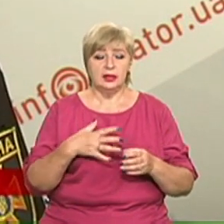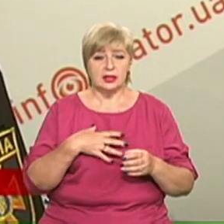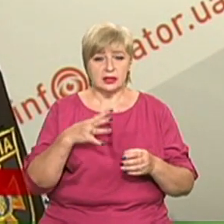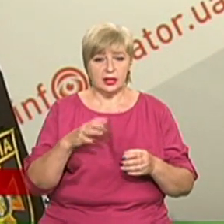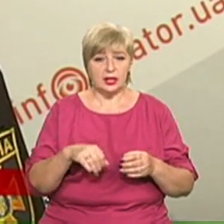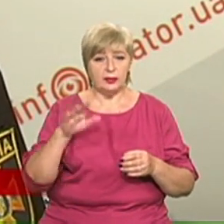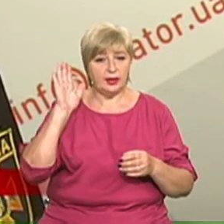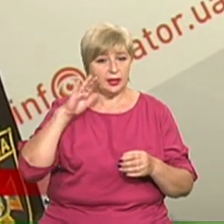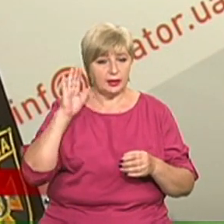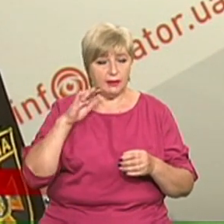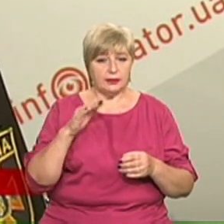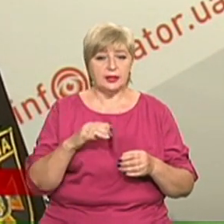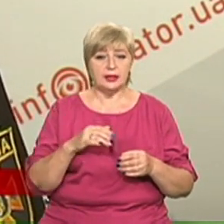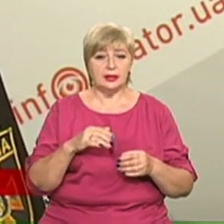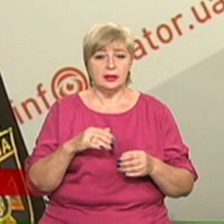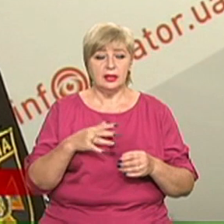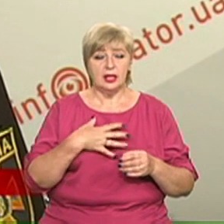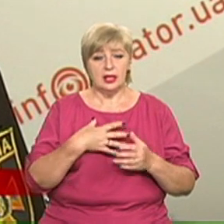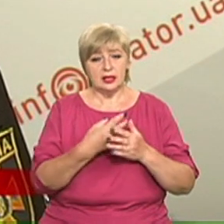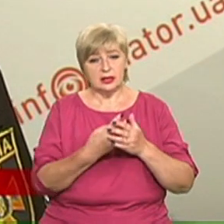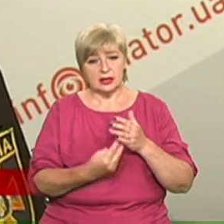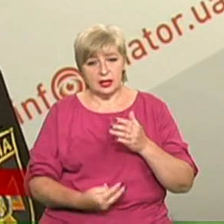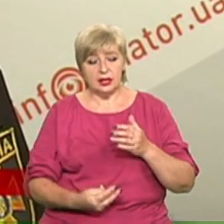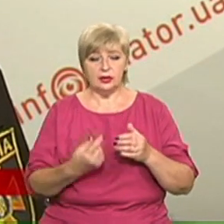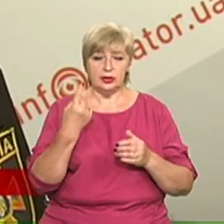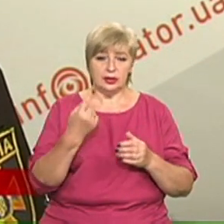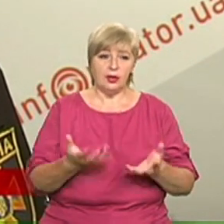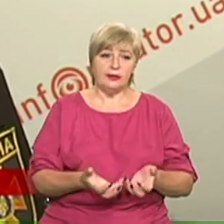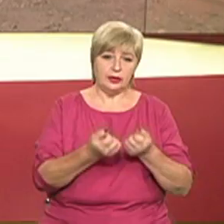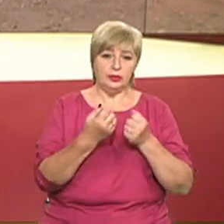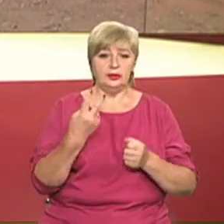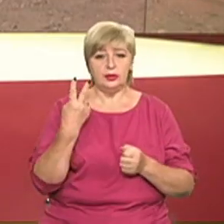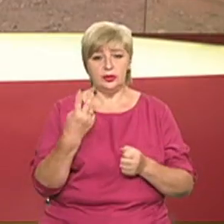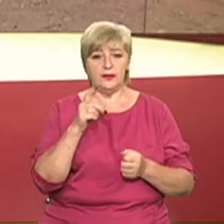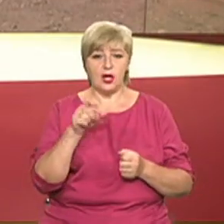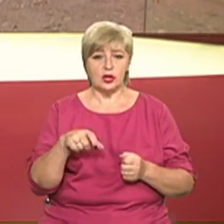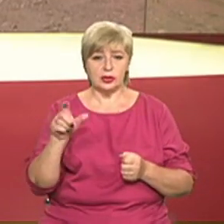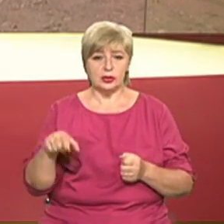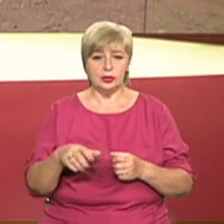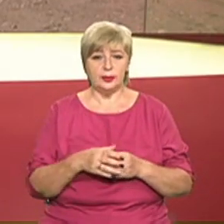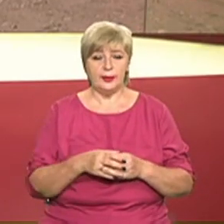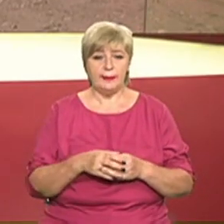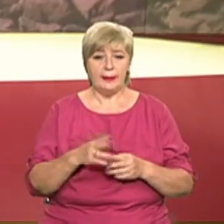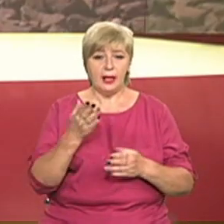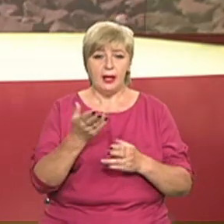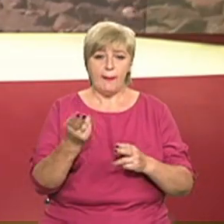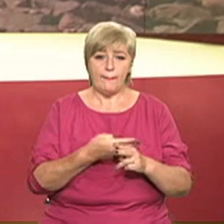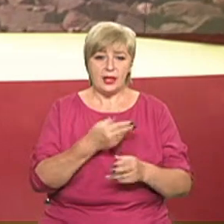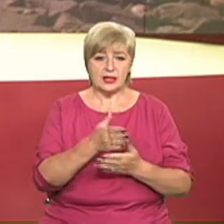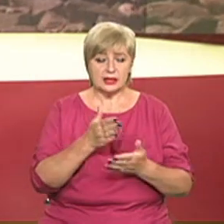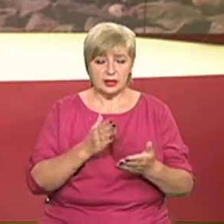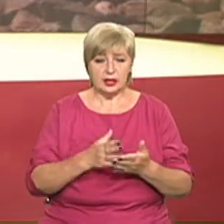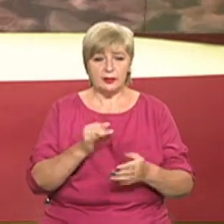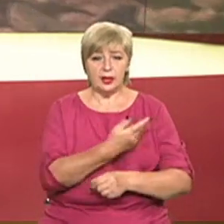загибелі людей на воді, 3 випадки. Загинула 1 особа, врятовано з них 2 особи. Без хліба та